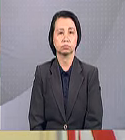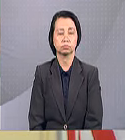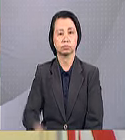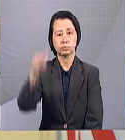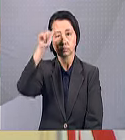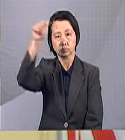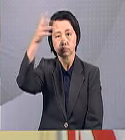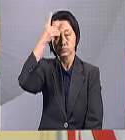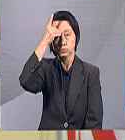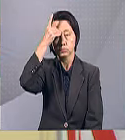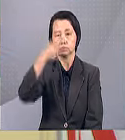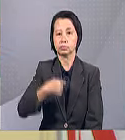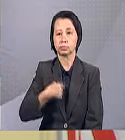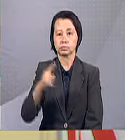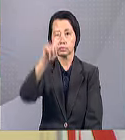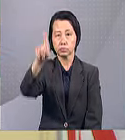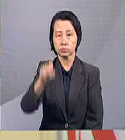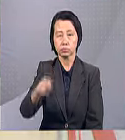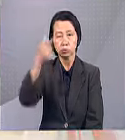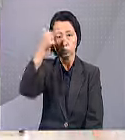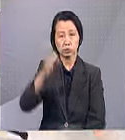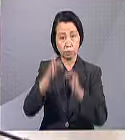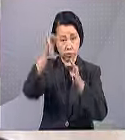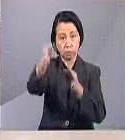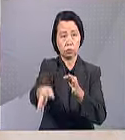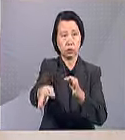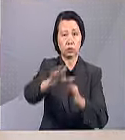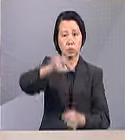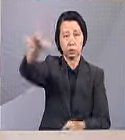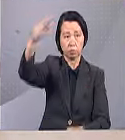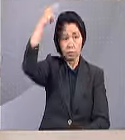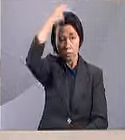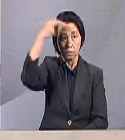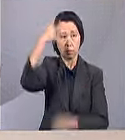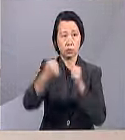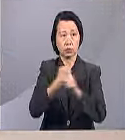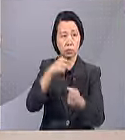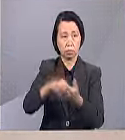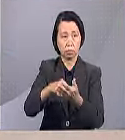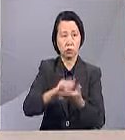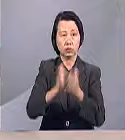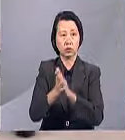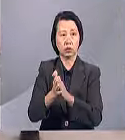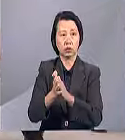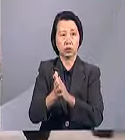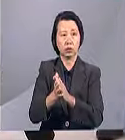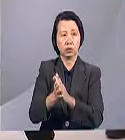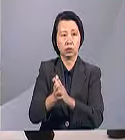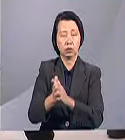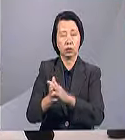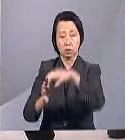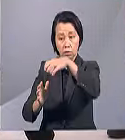Assalamualaikum, Datuk. Saya nak tanya, adakah disebabkan penangguhan haji tahun ini, adakah kuota kita akan bertambah tahun